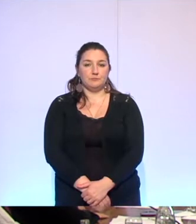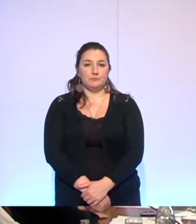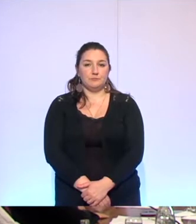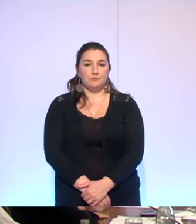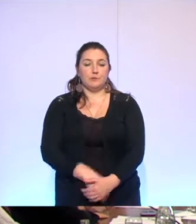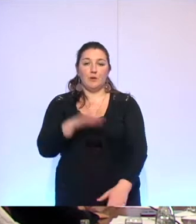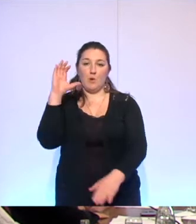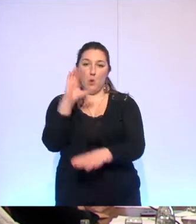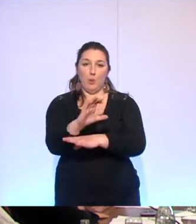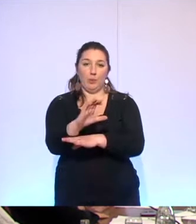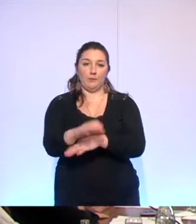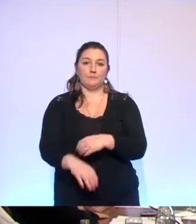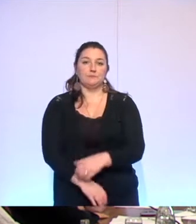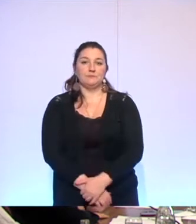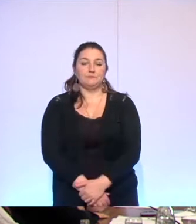Contre.